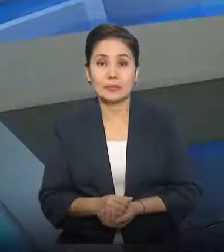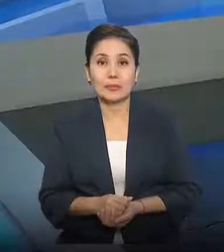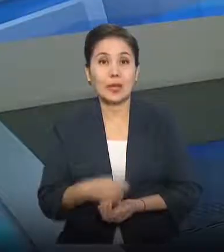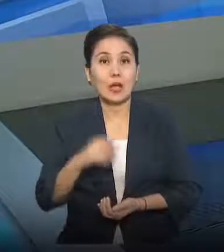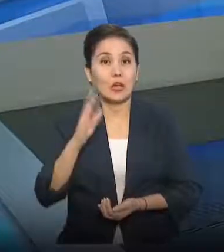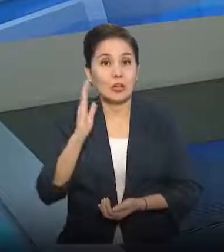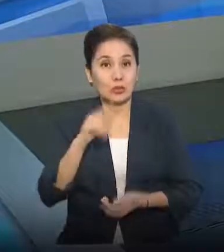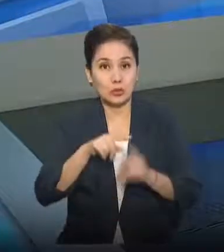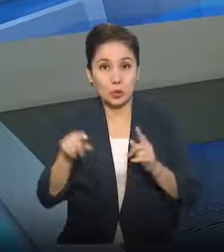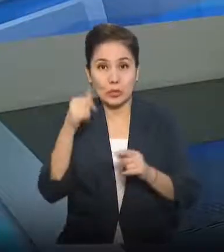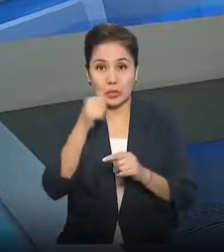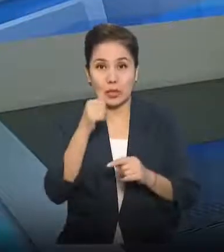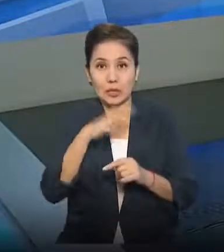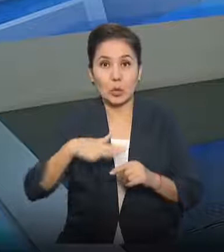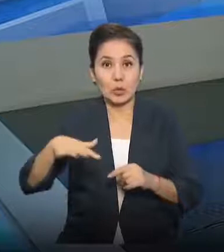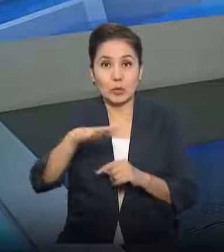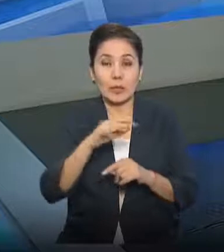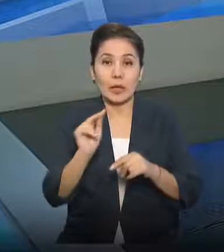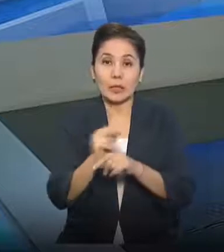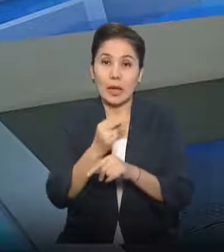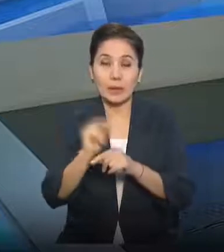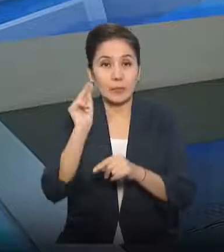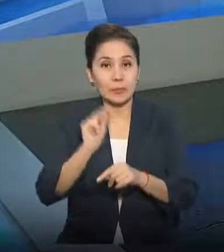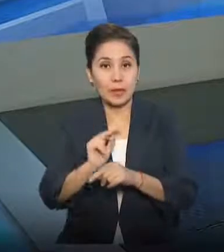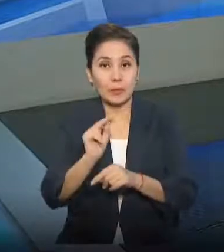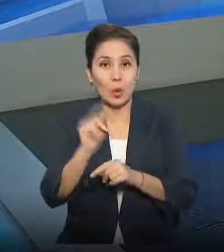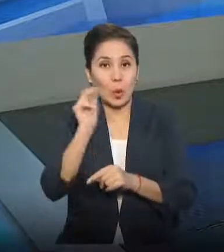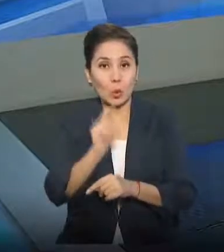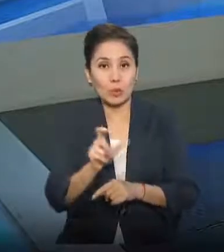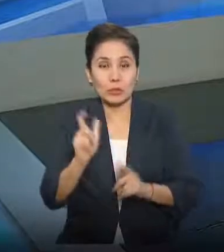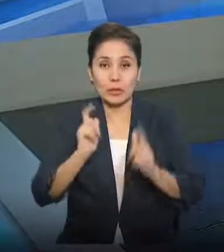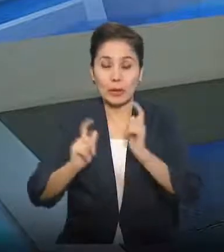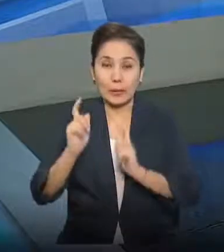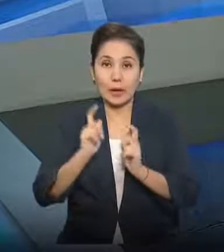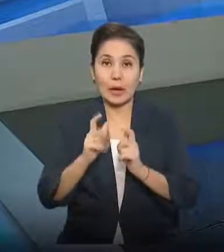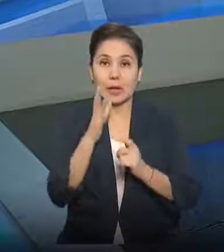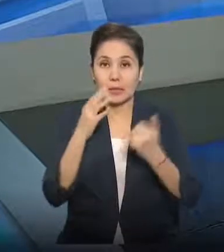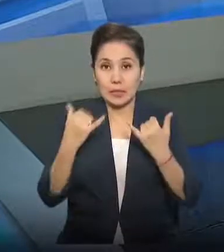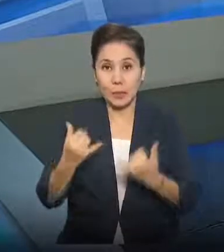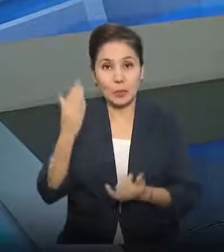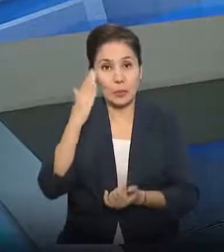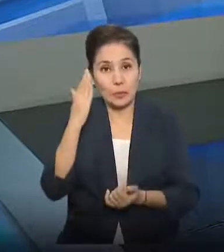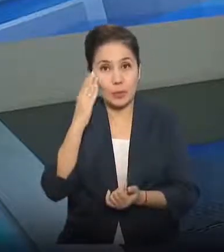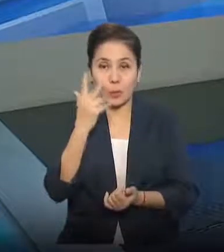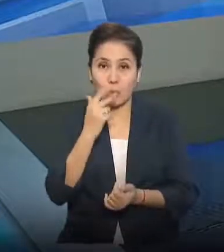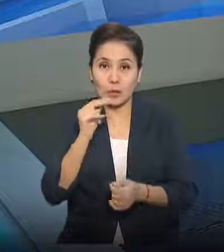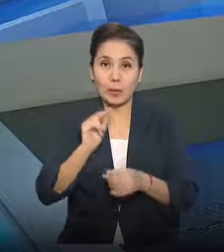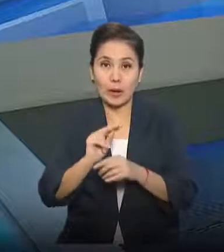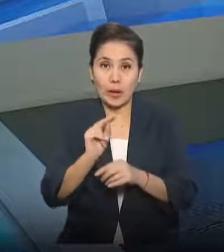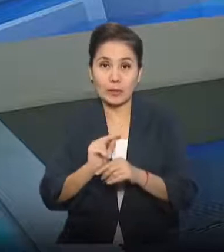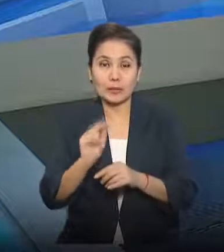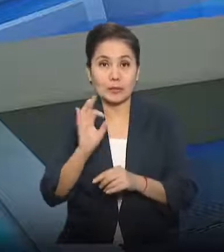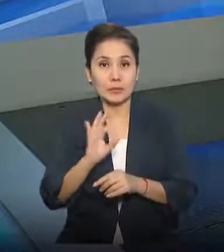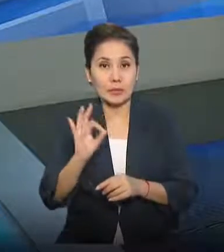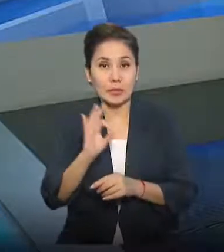Соңғы жылдарда құдутларымызда тәлім-тәрбие самарадарлығын ашырыш, оқушы ва тәлебе яшларда заманауи білім ва көнікмелеріні шәкілендіріш